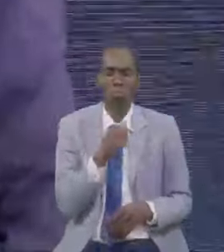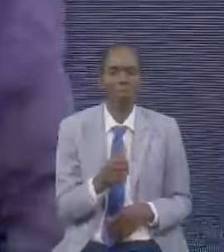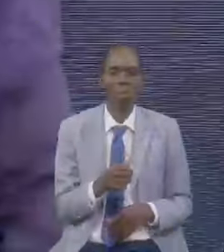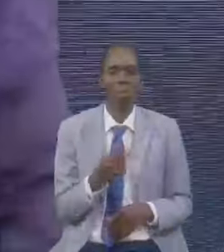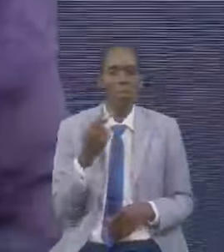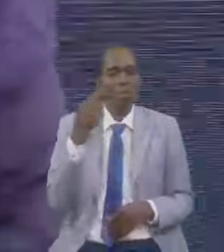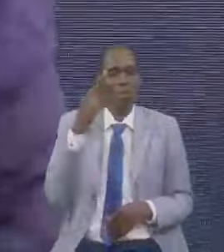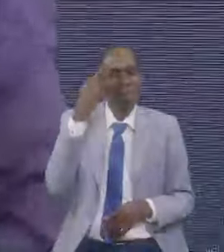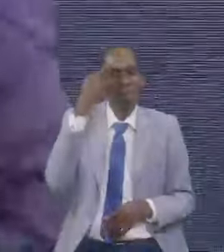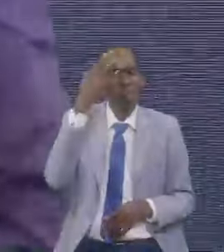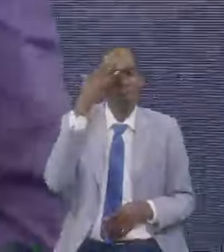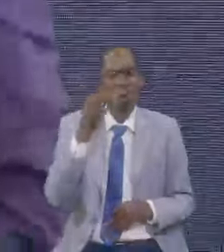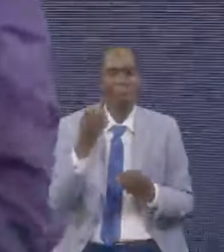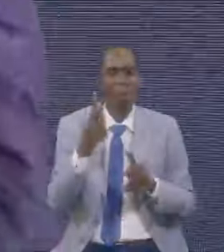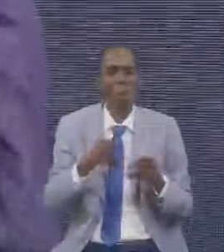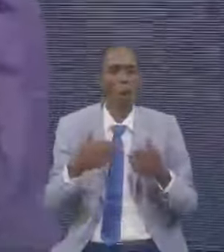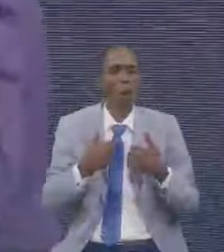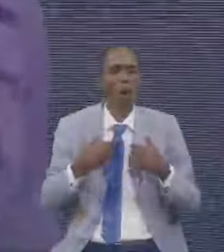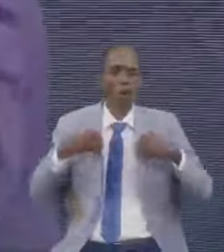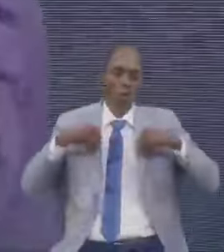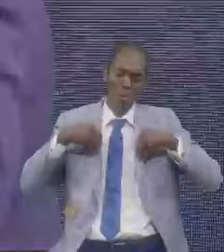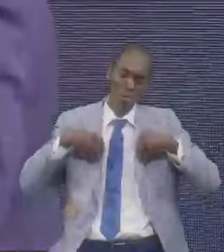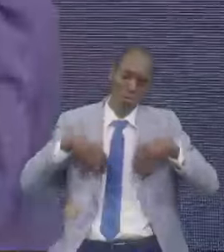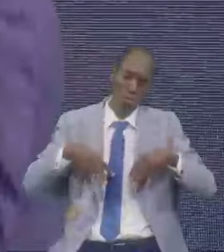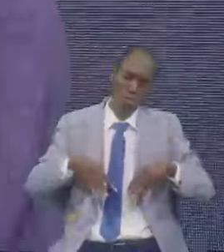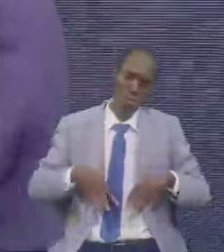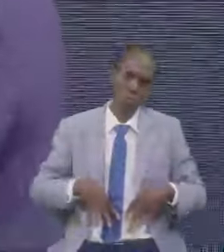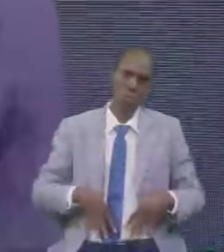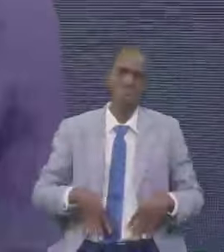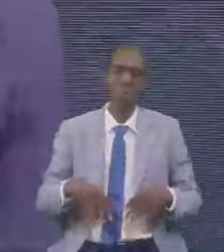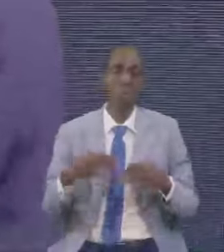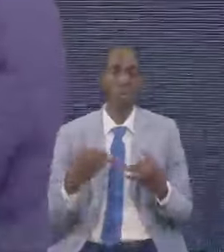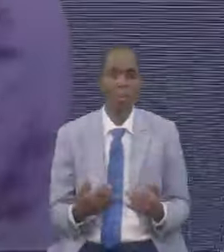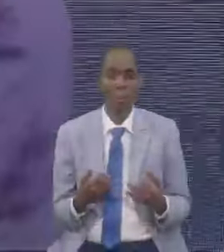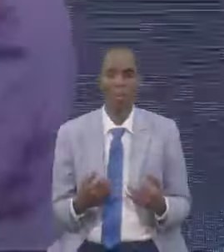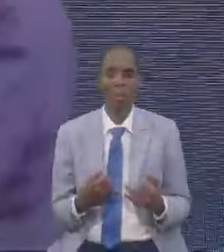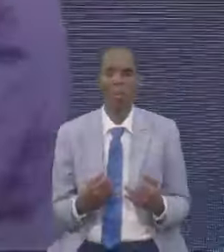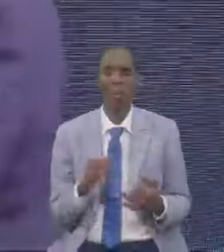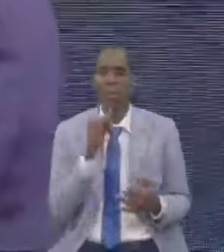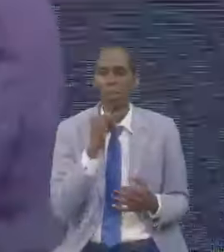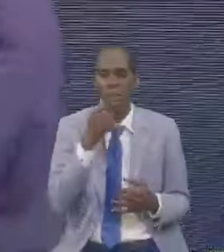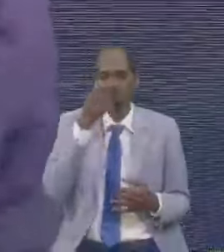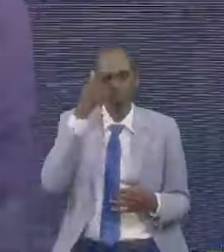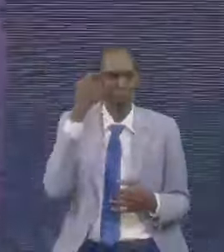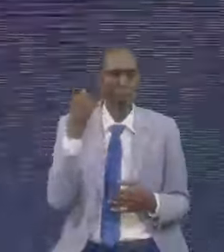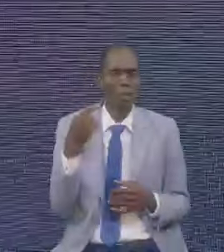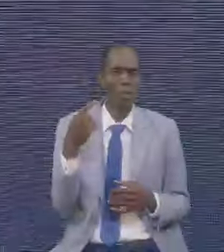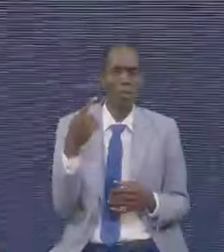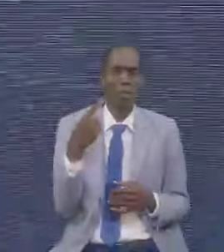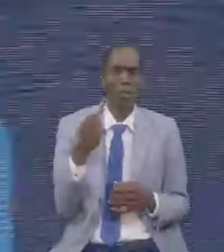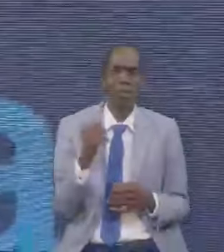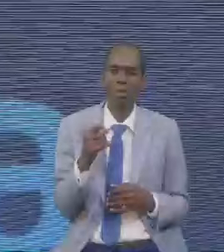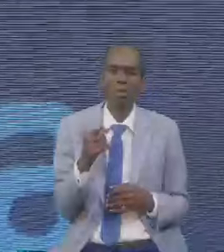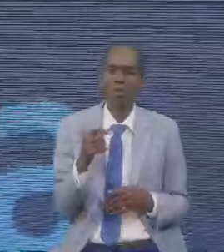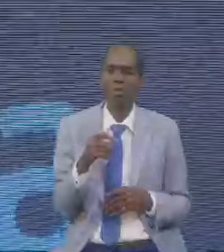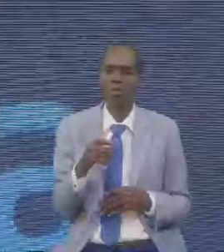depression? అనేక మంది ఎందుకు ఒత్తిడిలో ఉన్నారో తెలుసా? People of our age. ఈ వయసు వారు. People are younger, people are older. చాలా చిన్న వయసు వారు గాని